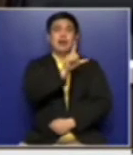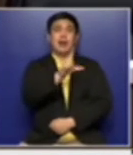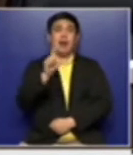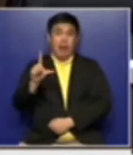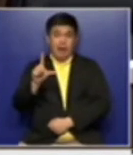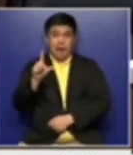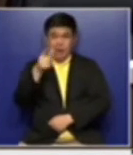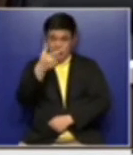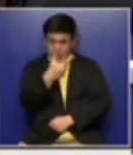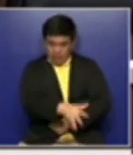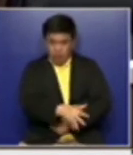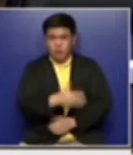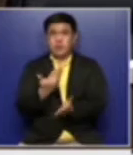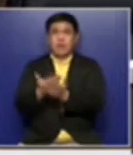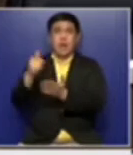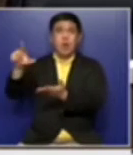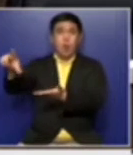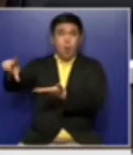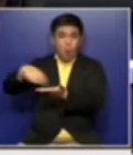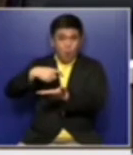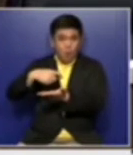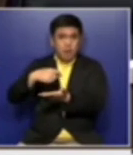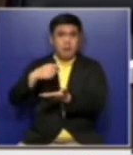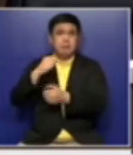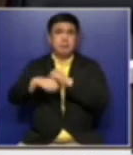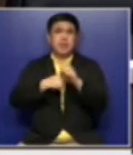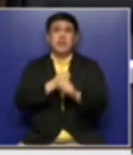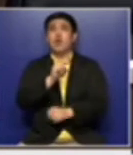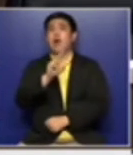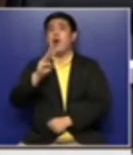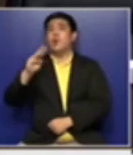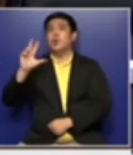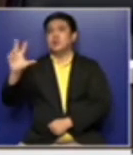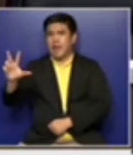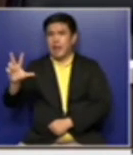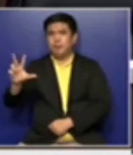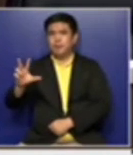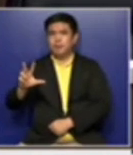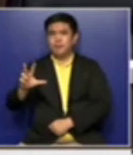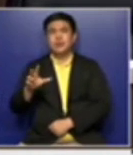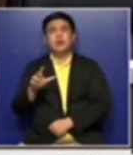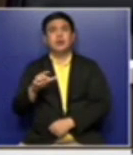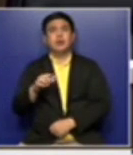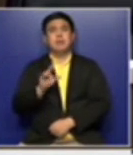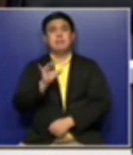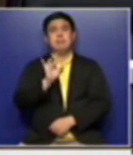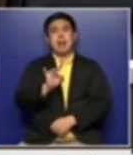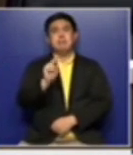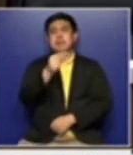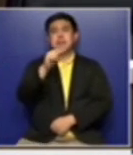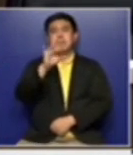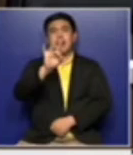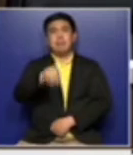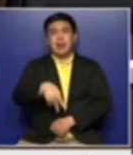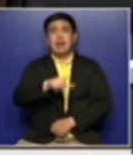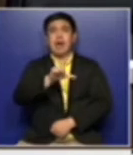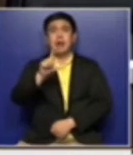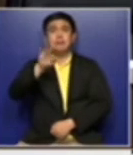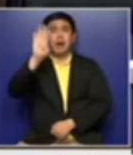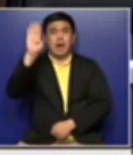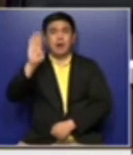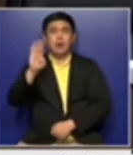1,000,000,000 บาทรวมทั้งเงินโอนงบประมาณปี2563อีกจำนวน 88,000 กว่าล้านบ